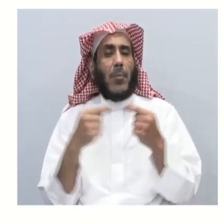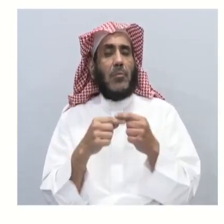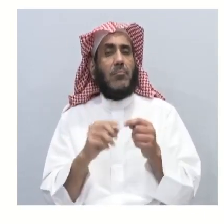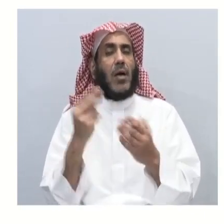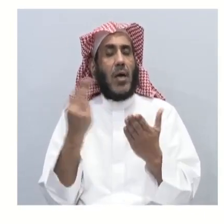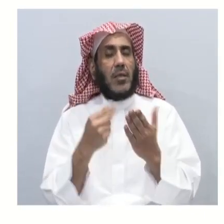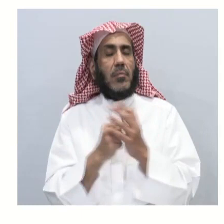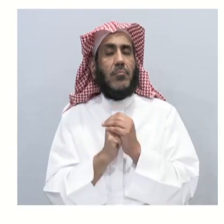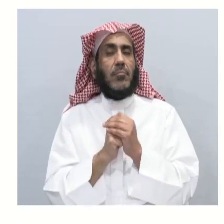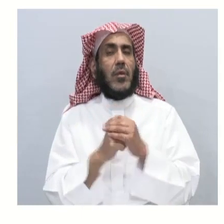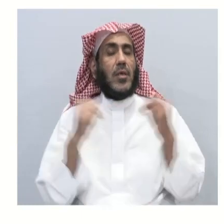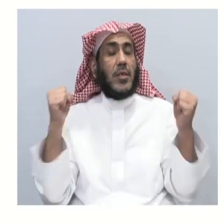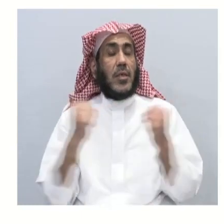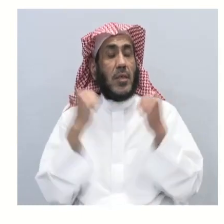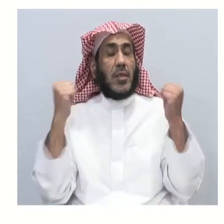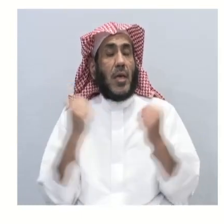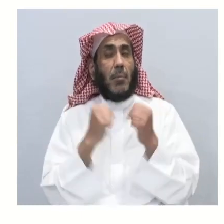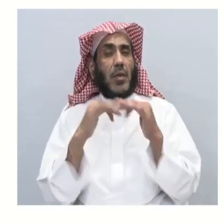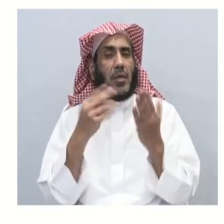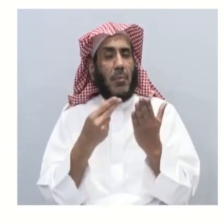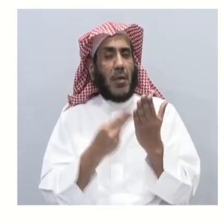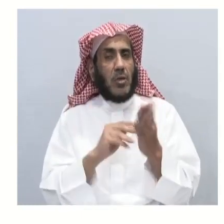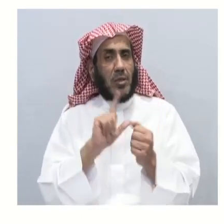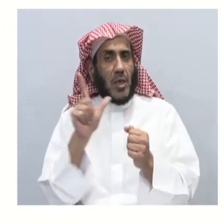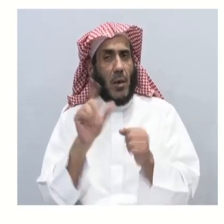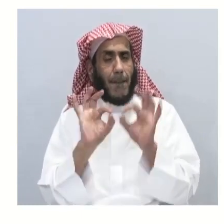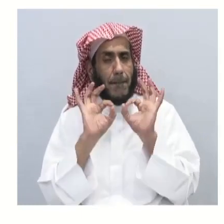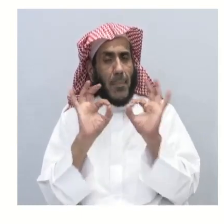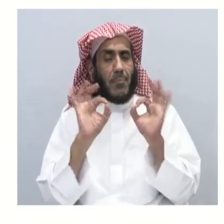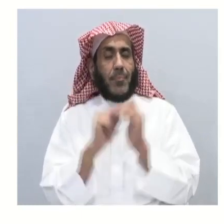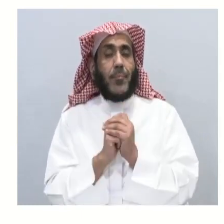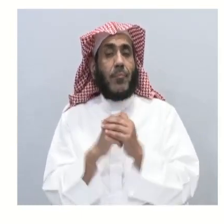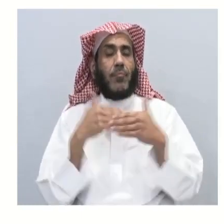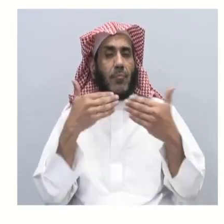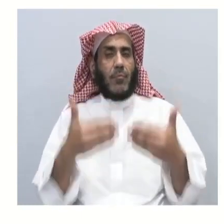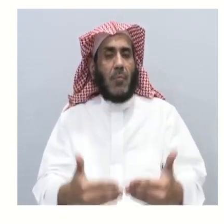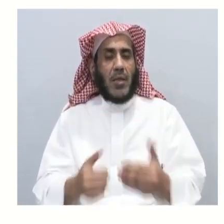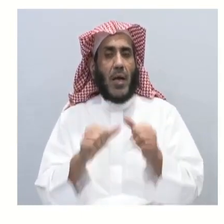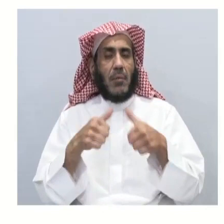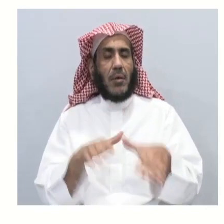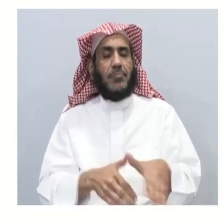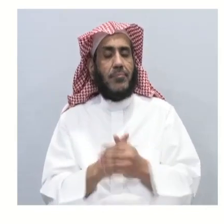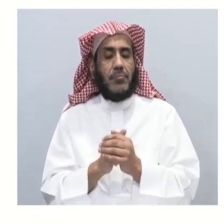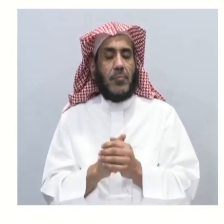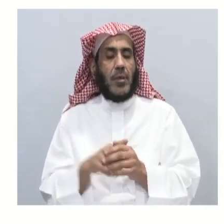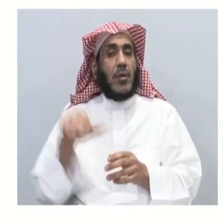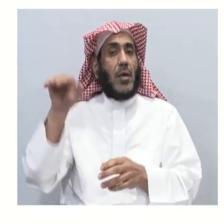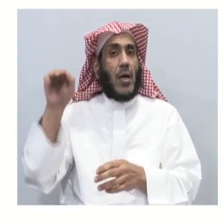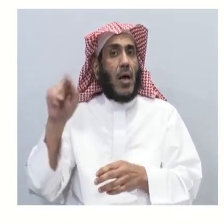خطا. نتدرب على طريقة كتابتها بشكل صحيح. الكلمة التي تليها، أحسنتم،